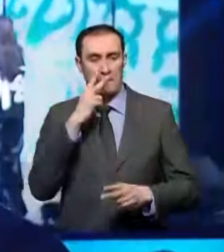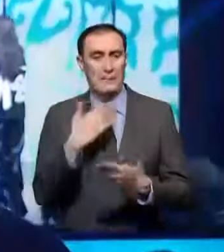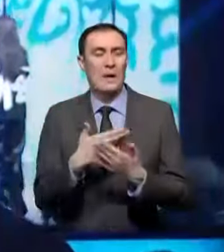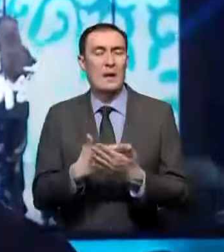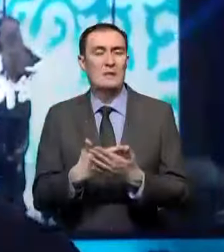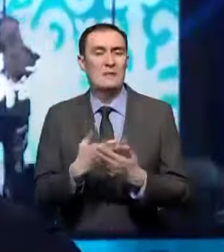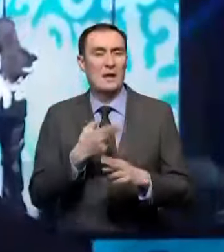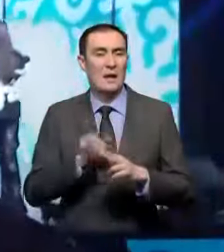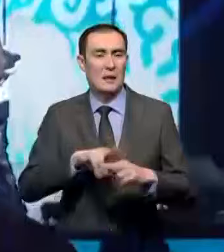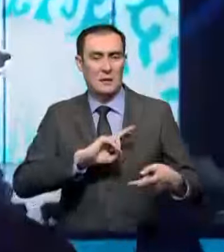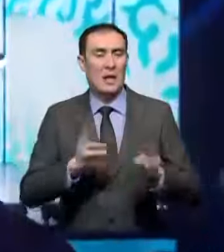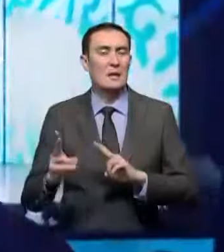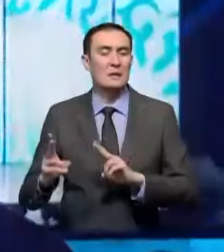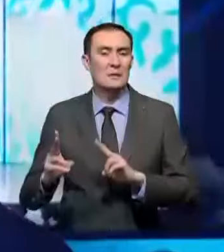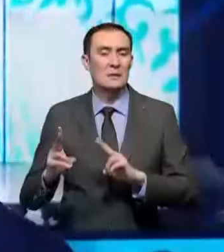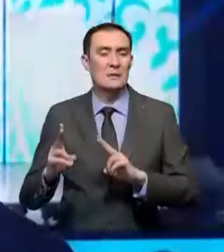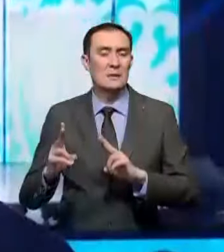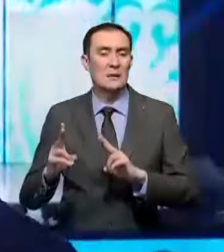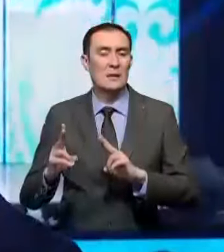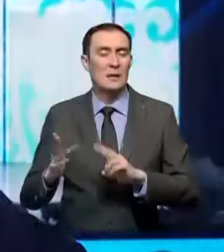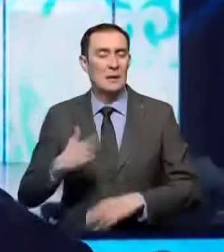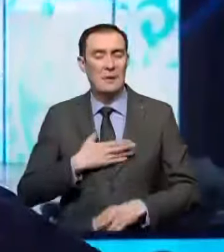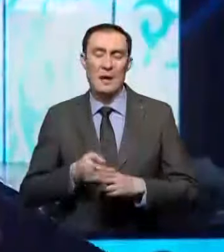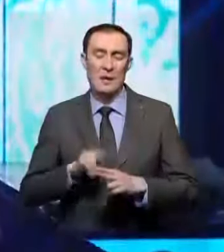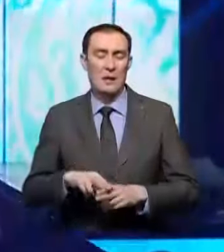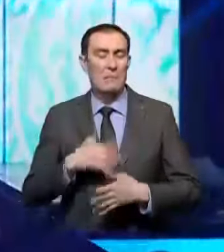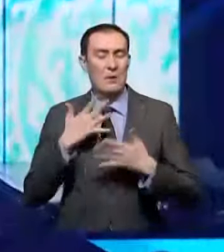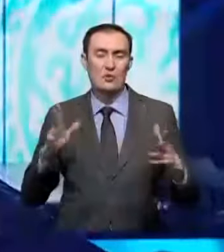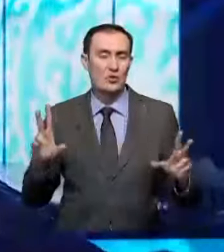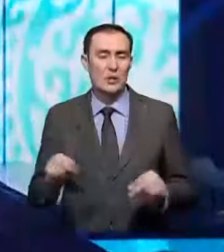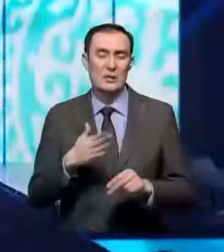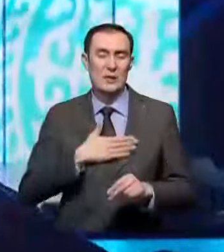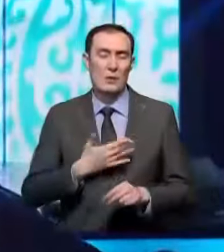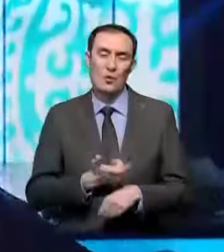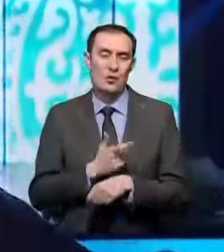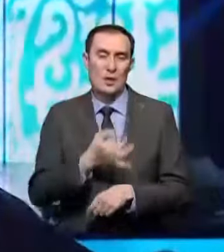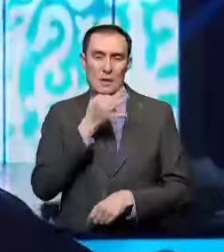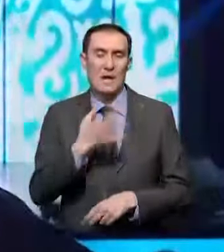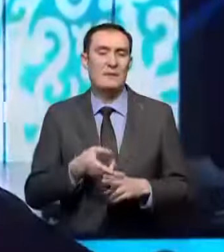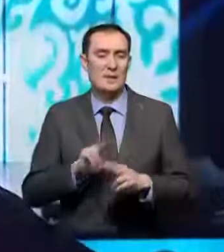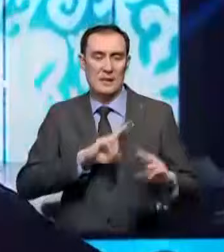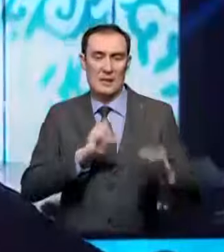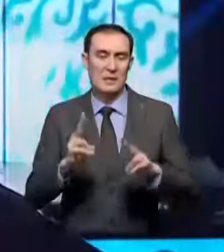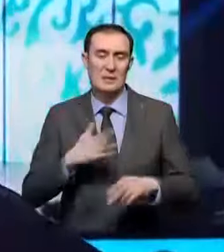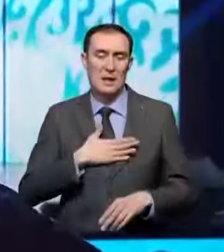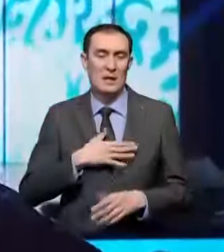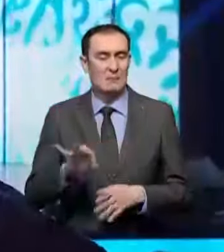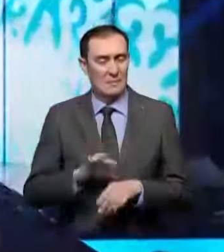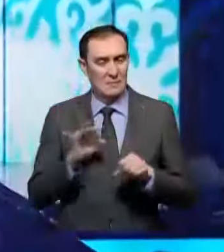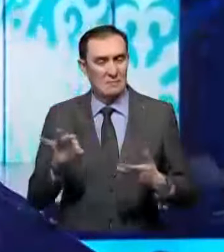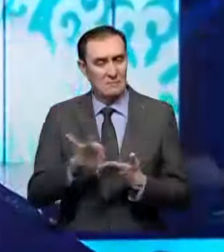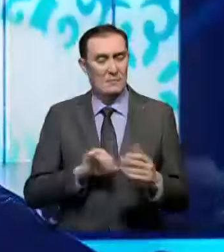показывает этот танец. Для меня это большой шанс, мне очень нравится этот танец. Я прям стараюсь